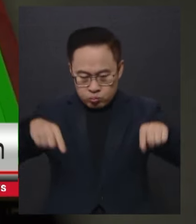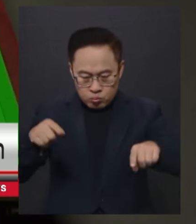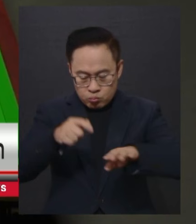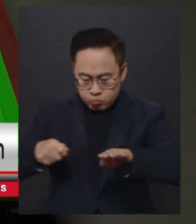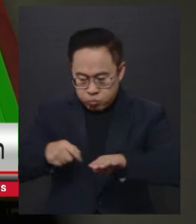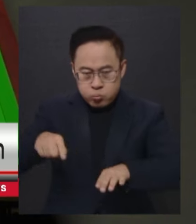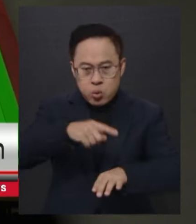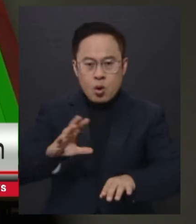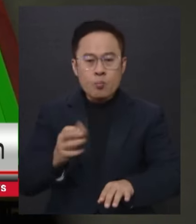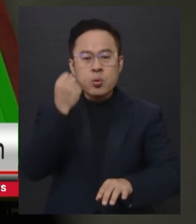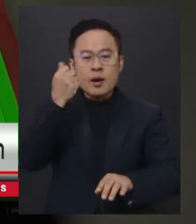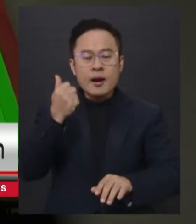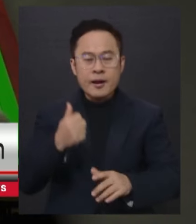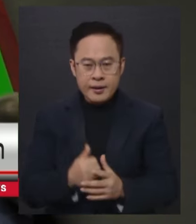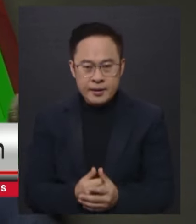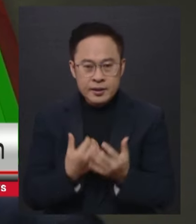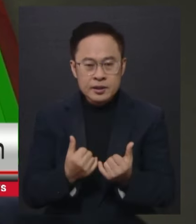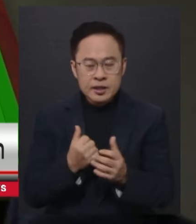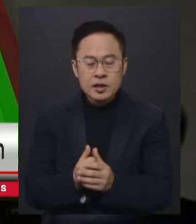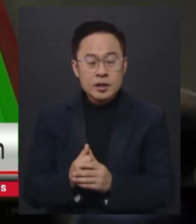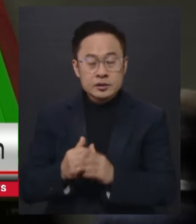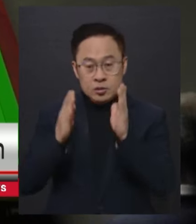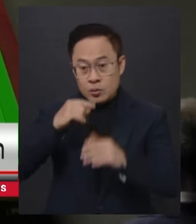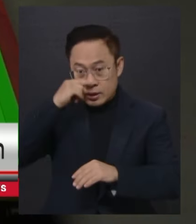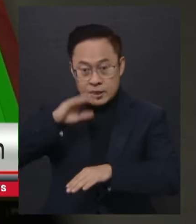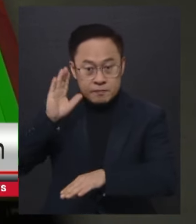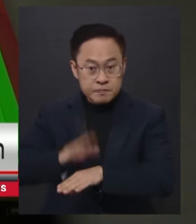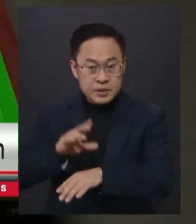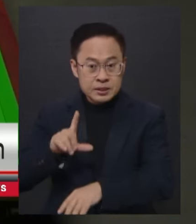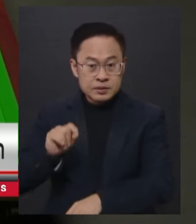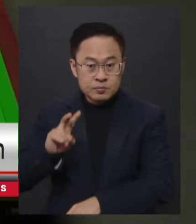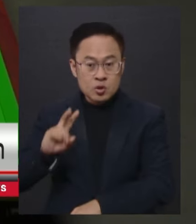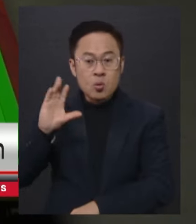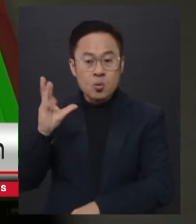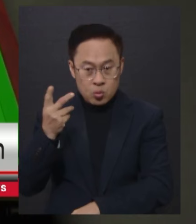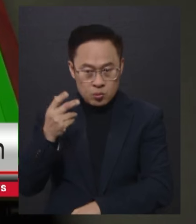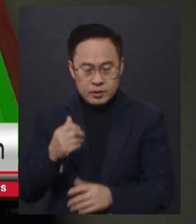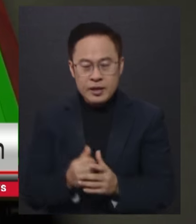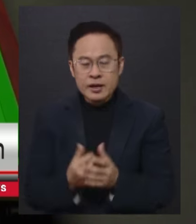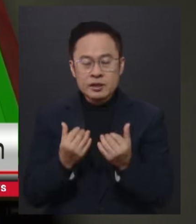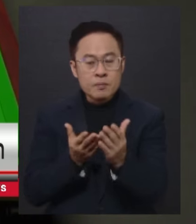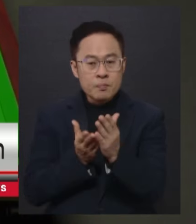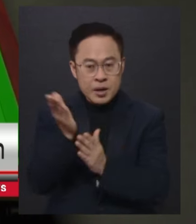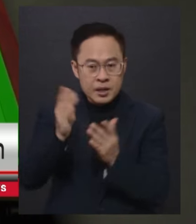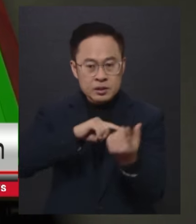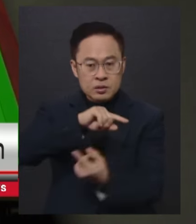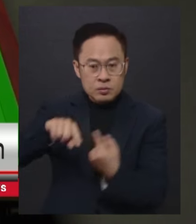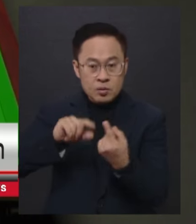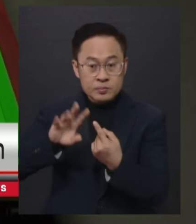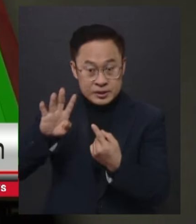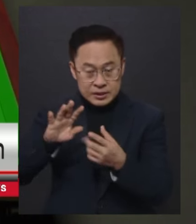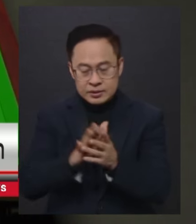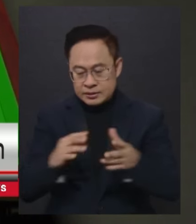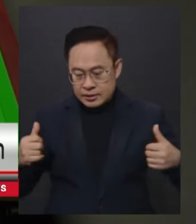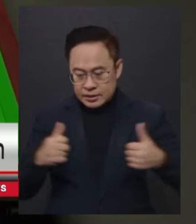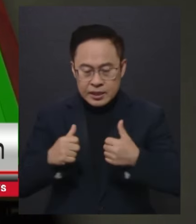กนะครับผ่านเข้าสู่รอบคัดเลือกรอบ4ไปเจอกับแจ็คสันเพจจากเวลครับซึ่งจะลงแข่งขันกันในวันที่17เมษายนนี้ซึ่งถ้